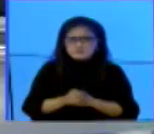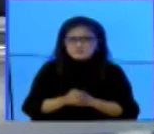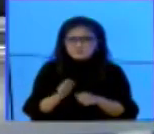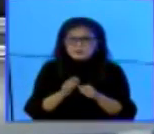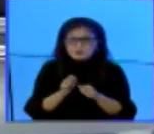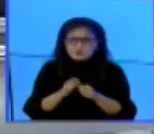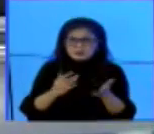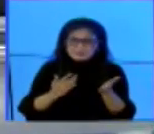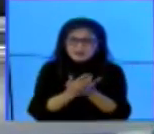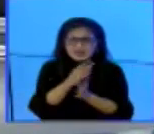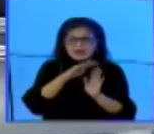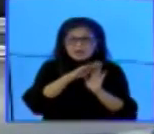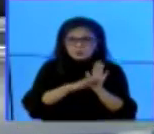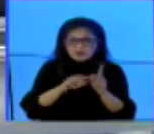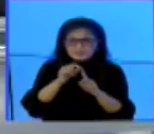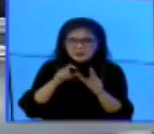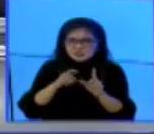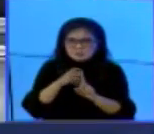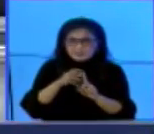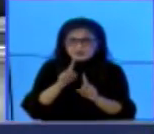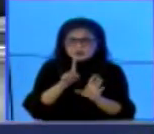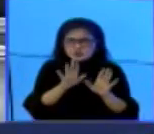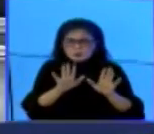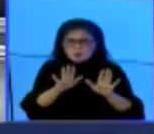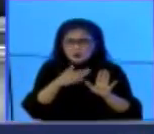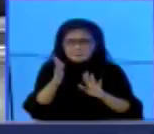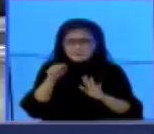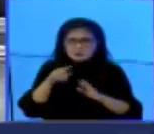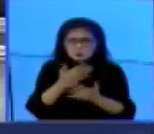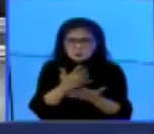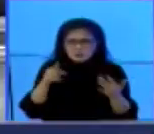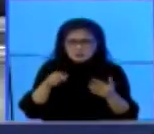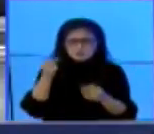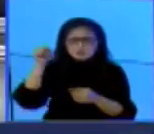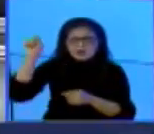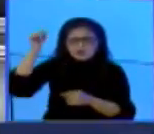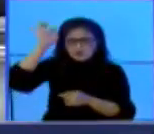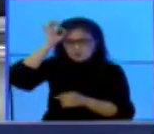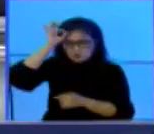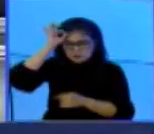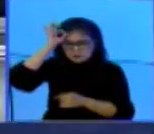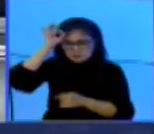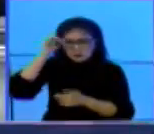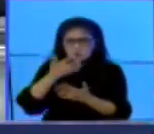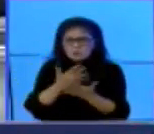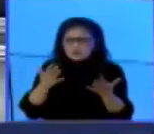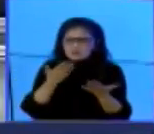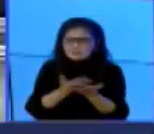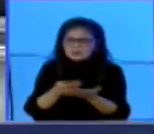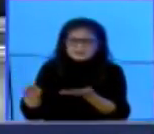Melakukan pelanggaran aturan PSBB, puluhan warga di Padang, Sumatera Barat digelandang ke kantor polisi. Kepada warga tersebut diberikan